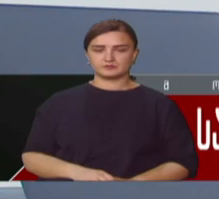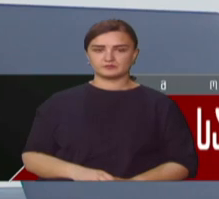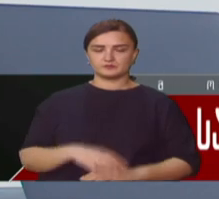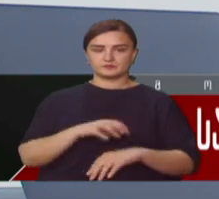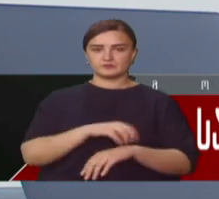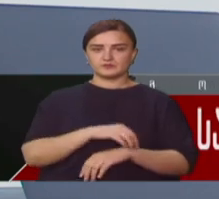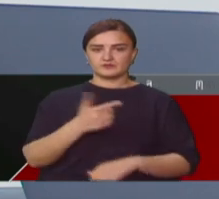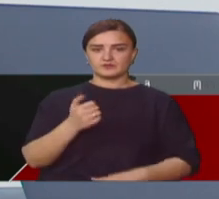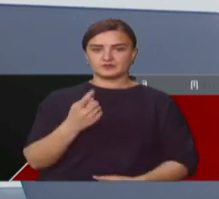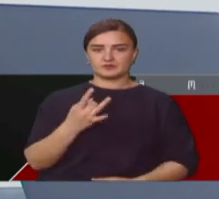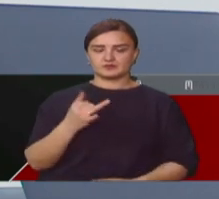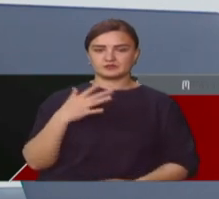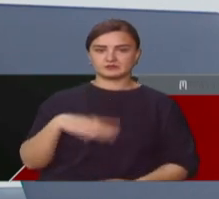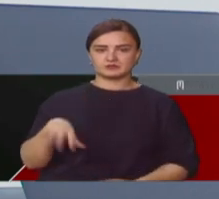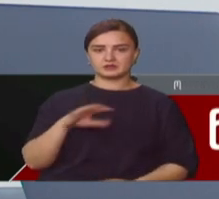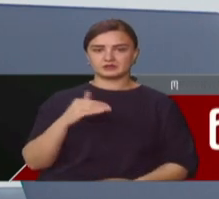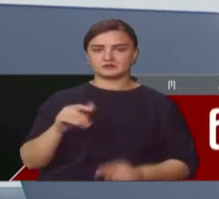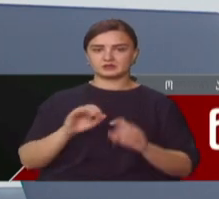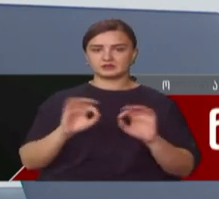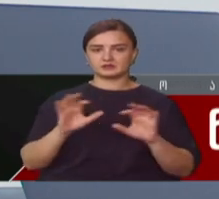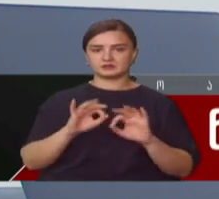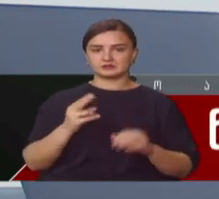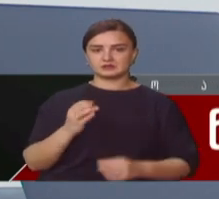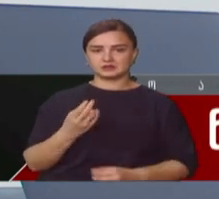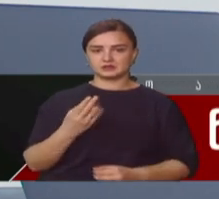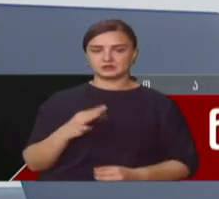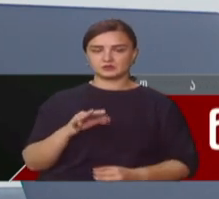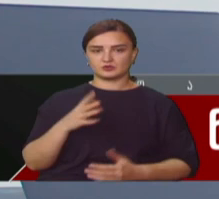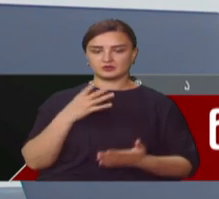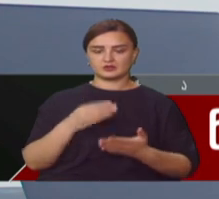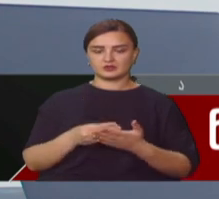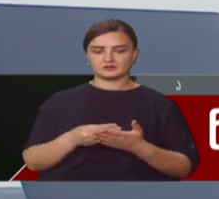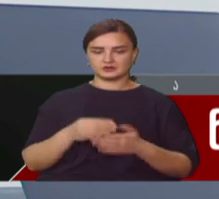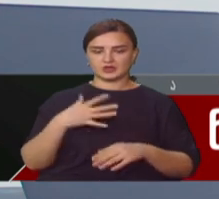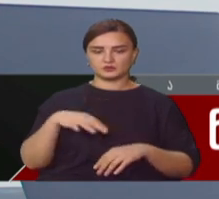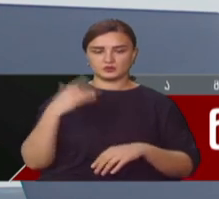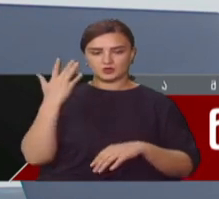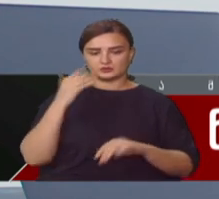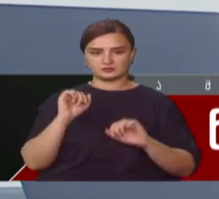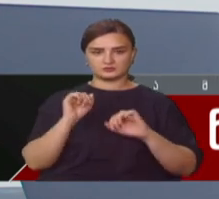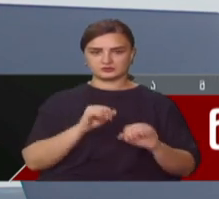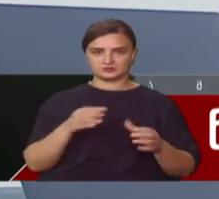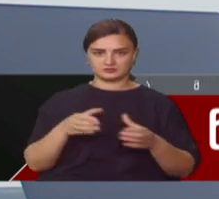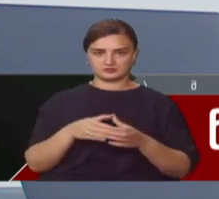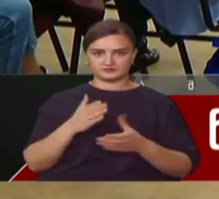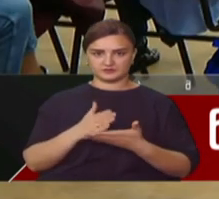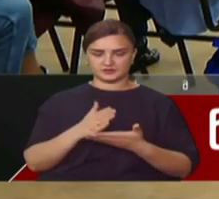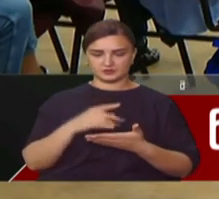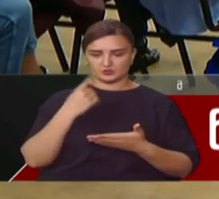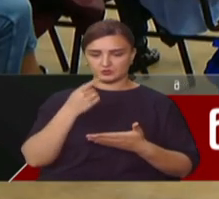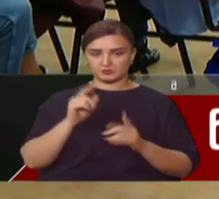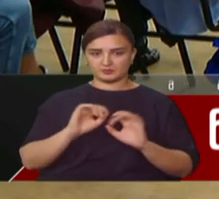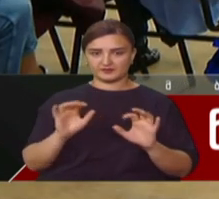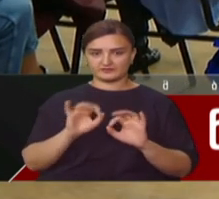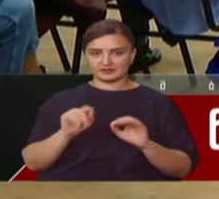Partiz, kahraman sakartvelos tuzgans. Xadabit sesko kartvelosun 20 part aktivite da komplekte bolim. Logos partiz tamjda maris muadgilim briefingze ganat xada